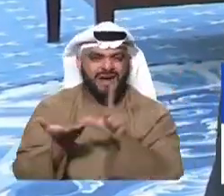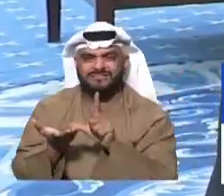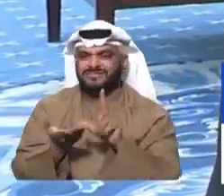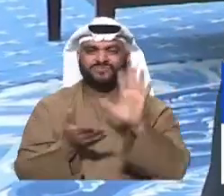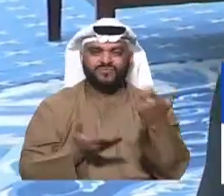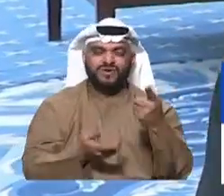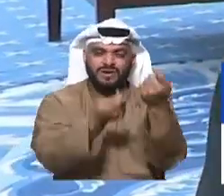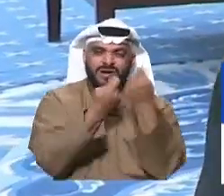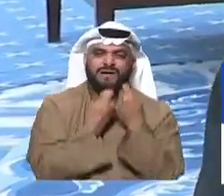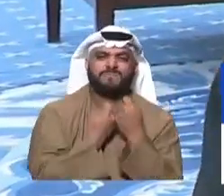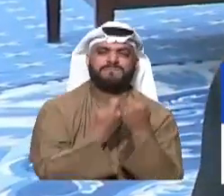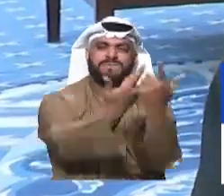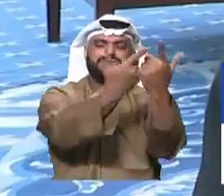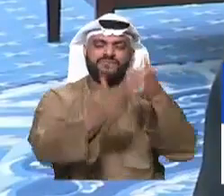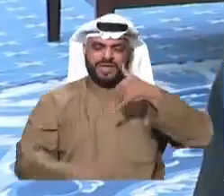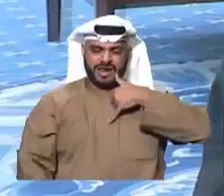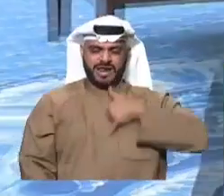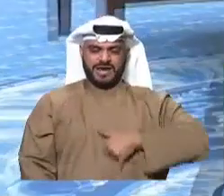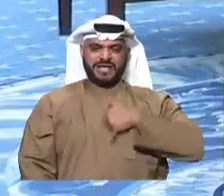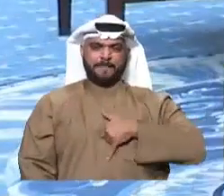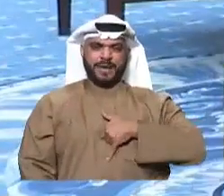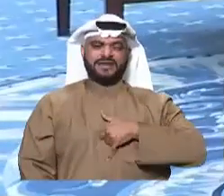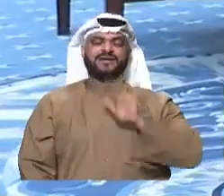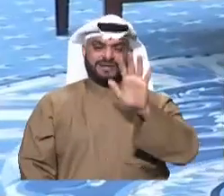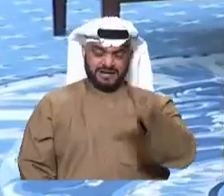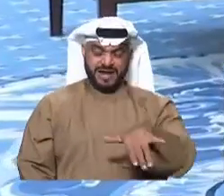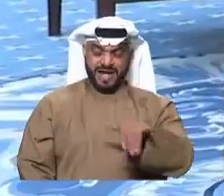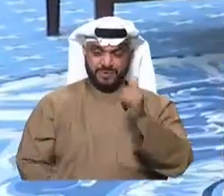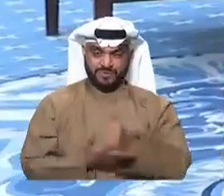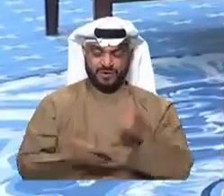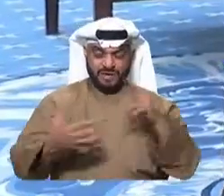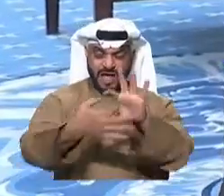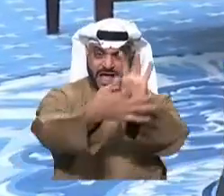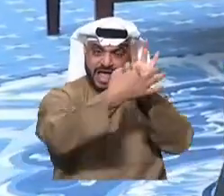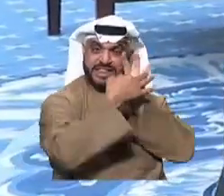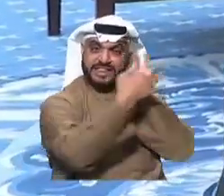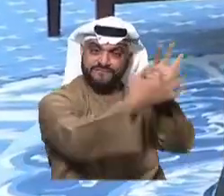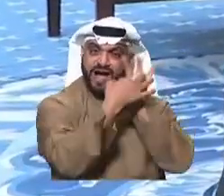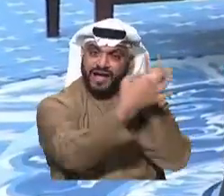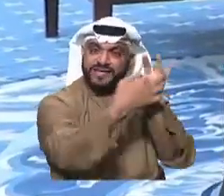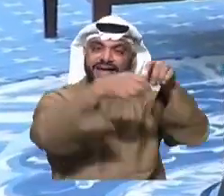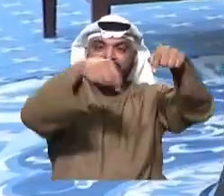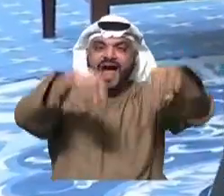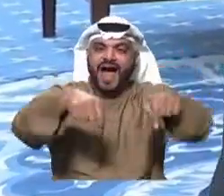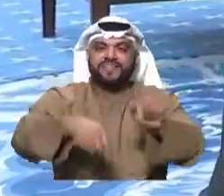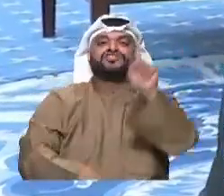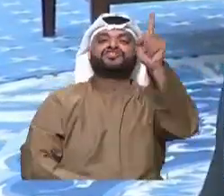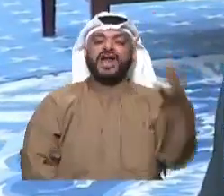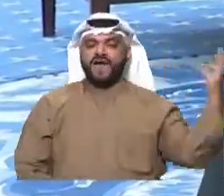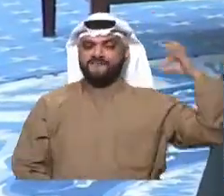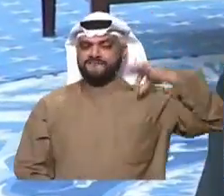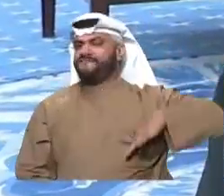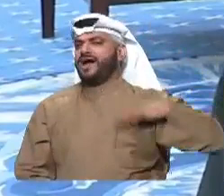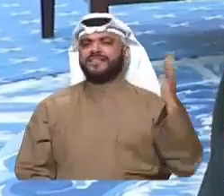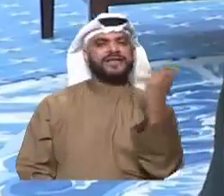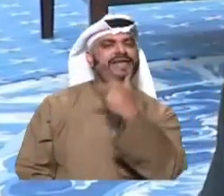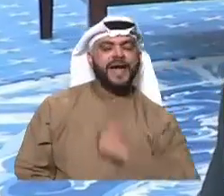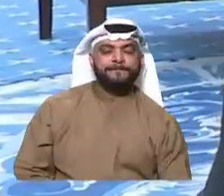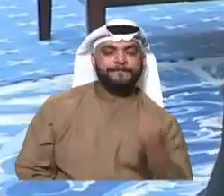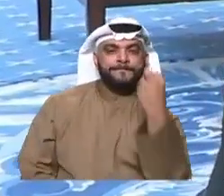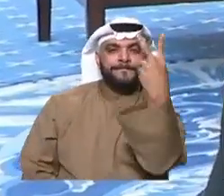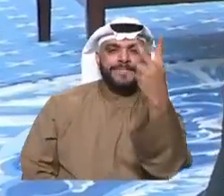والمجتمع المضيف في اليمن الشقيق. هذه الاتفاقية إن شاء الله سوف يستفيد منها أكثر من 200